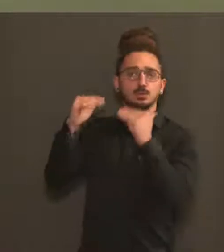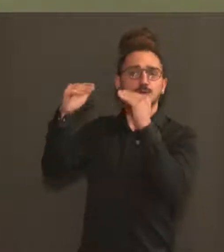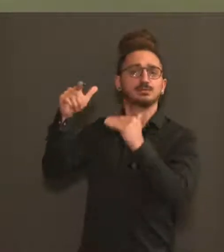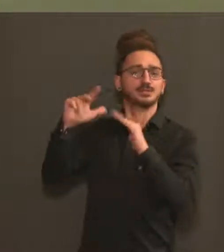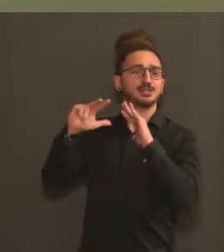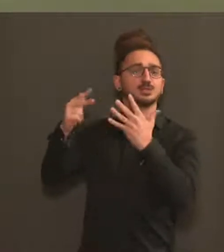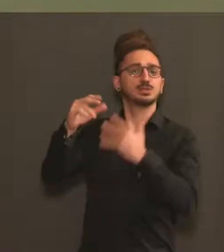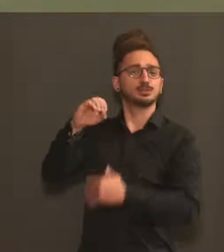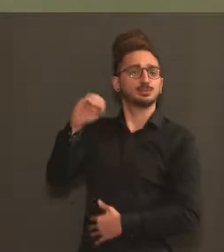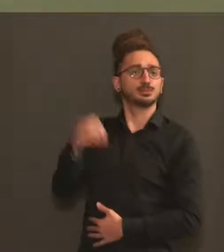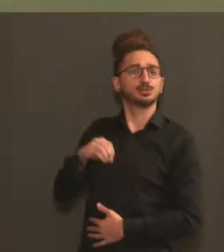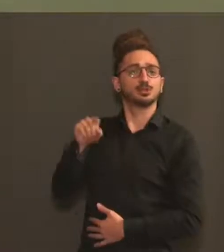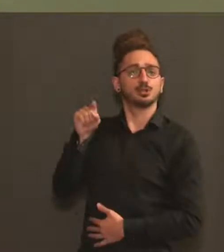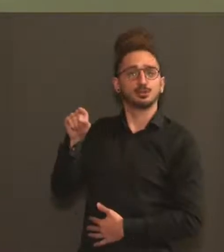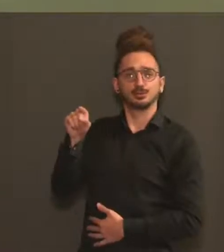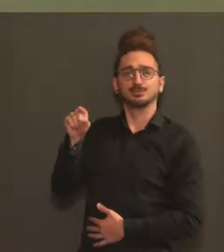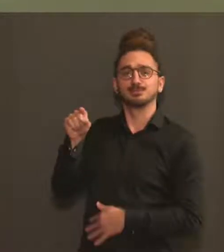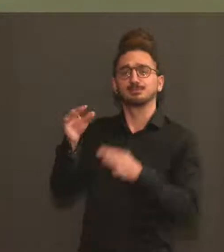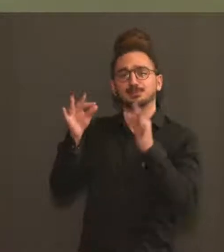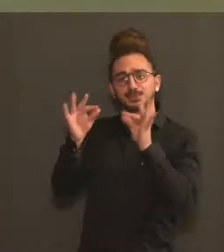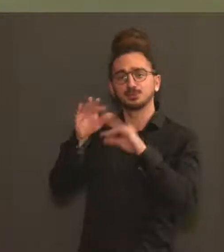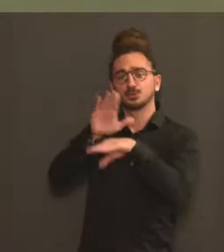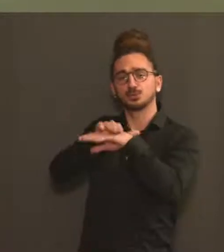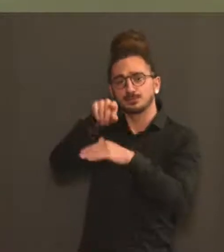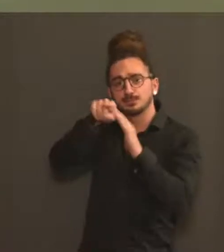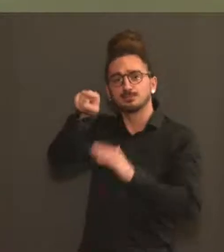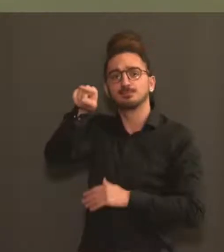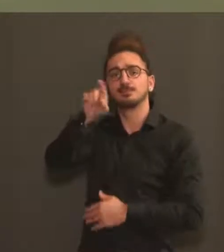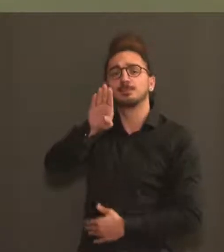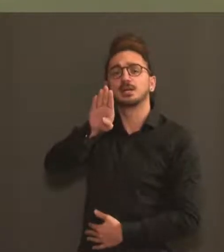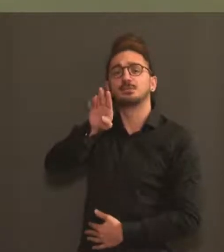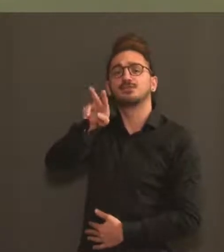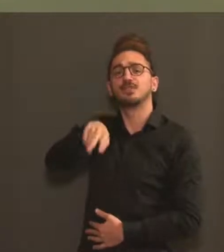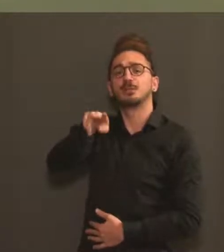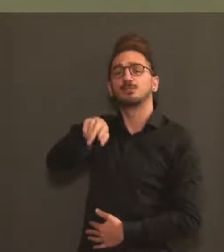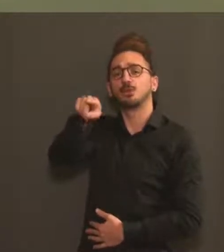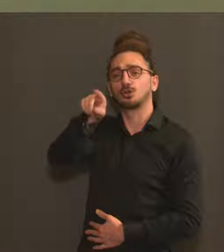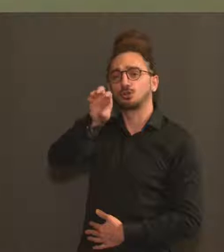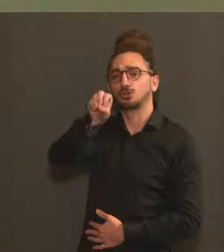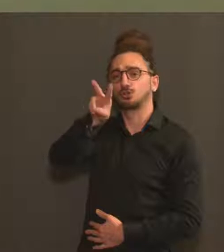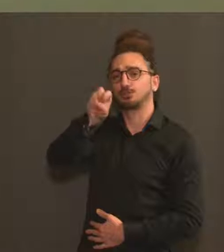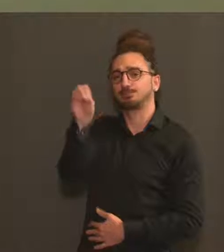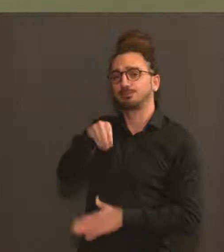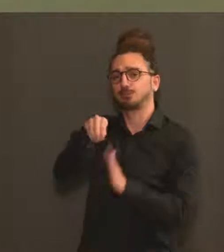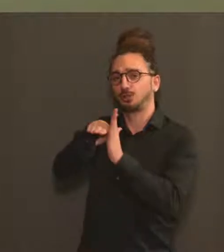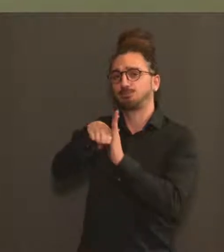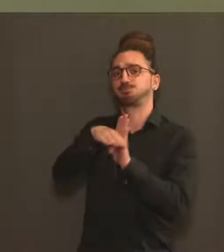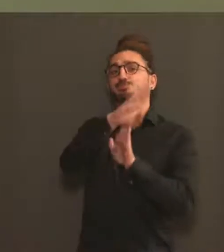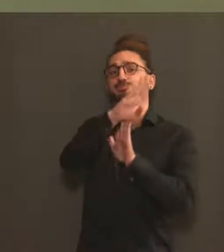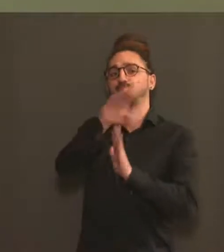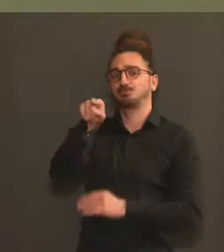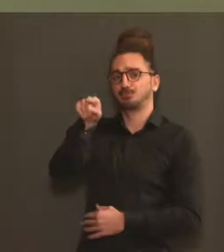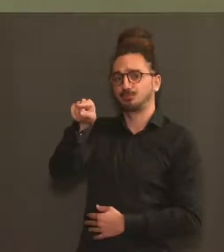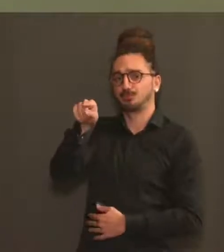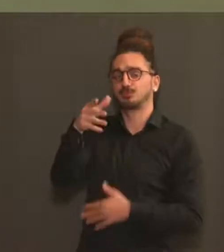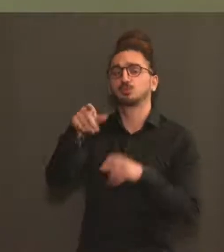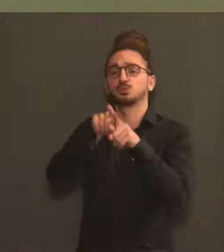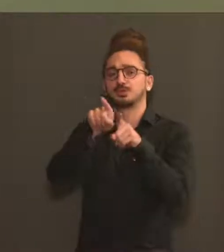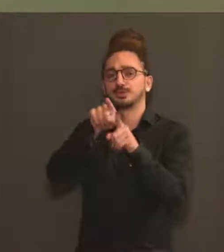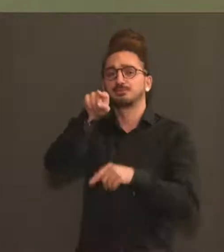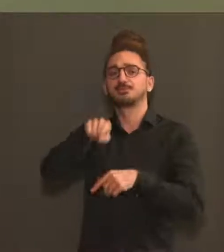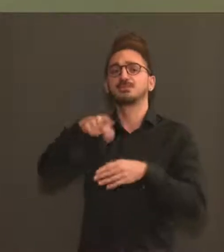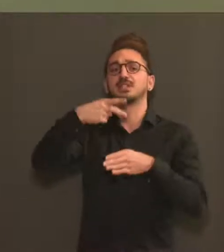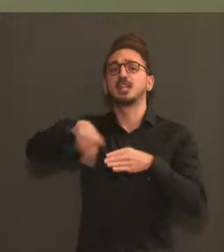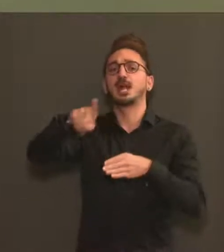Brabant flamand avec 32% et dans le Namurois avec 35%. Seul le Hainaut